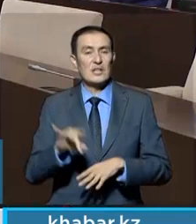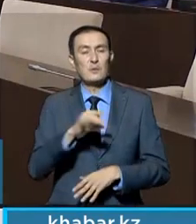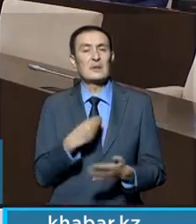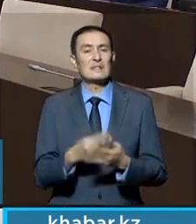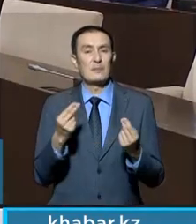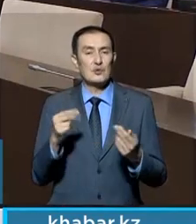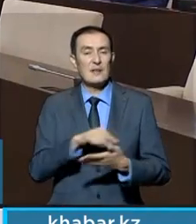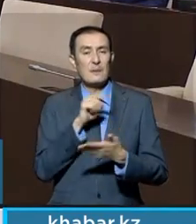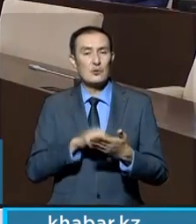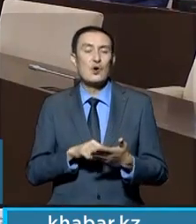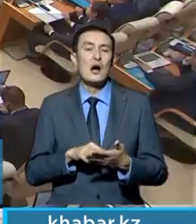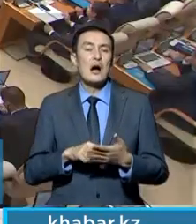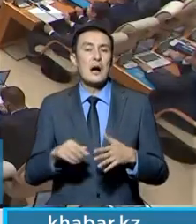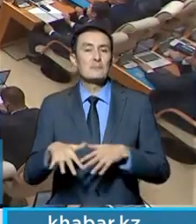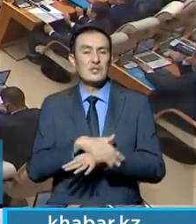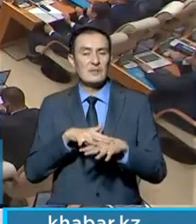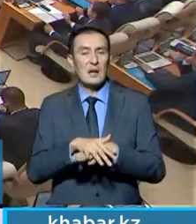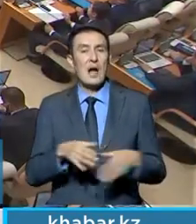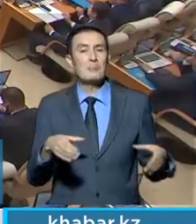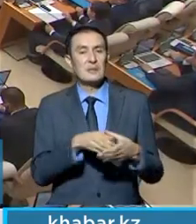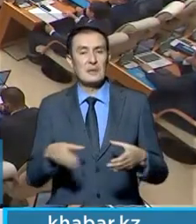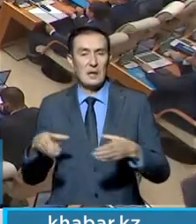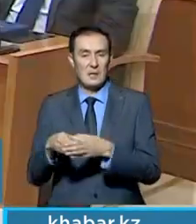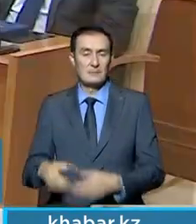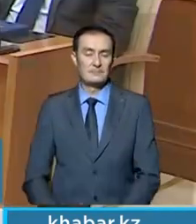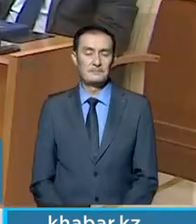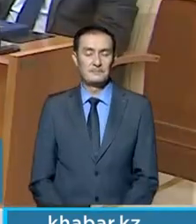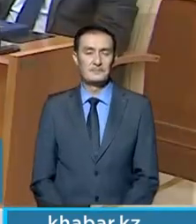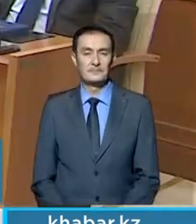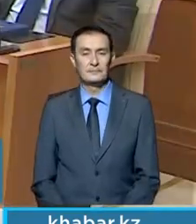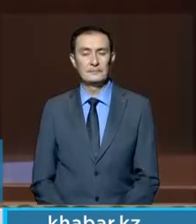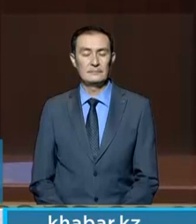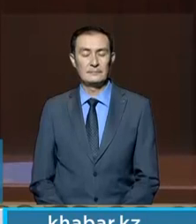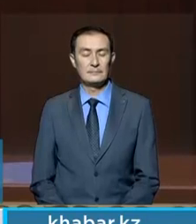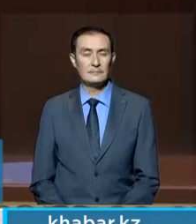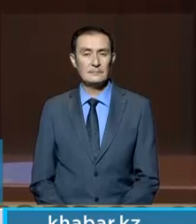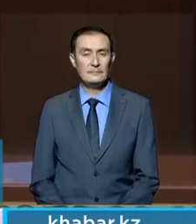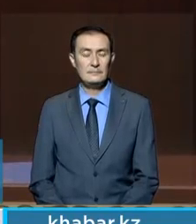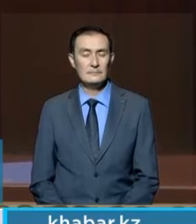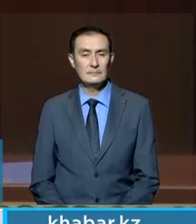республиканском бюджете и по вопросам общественных объединений.